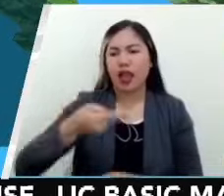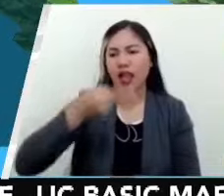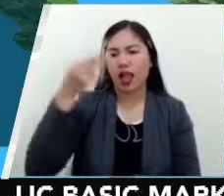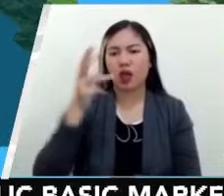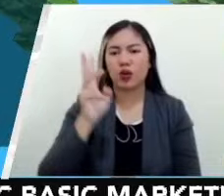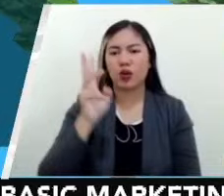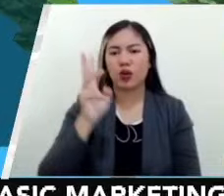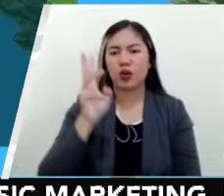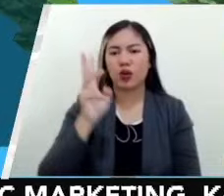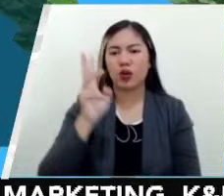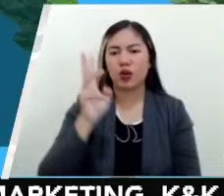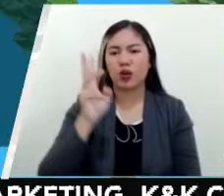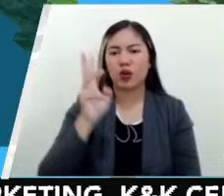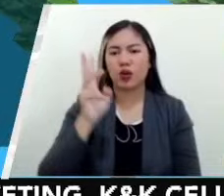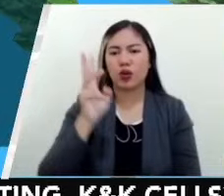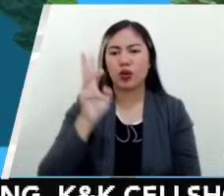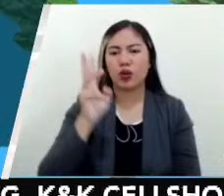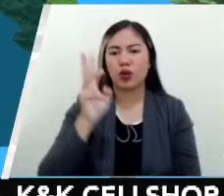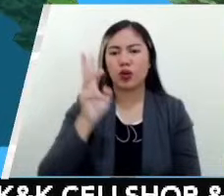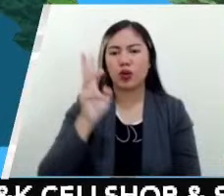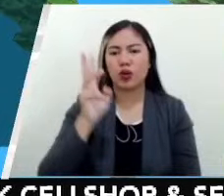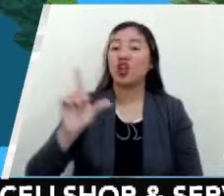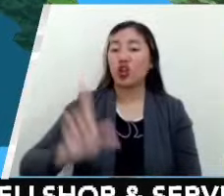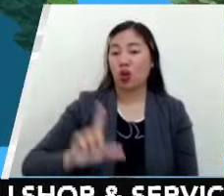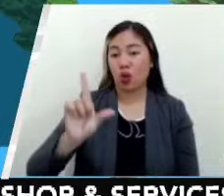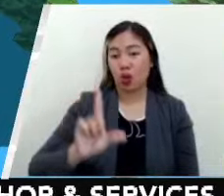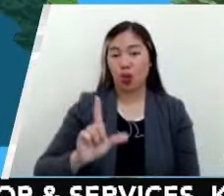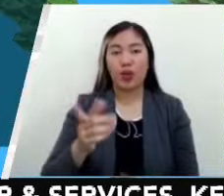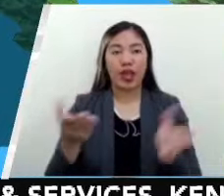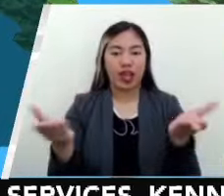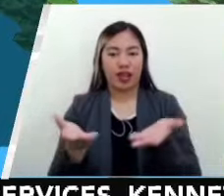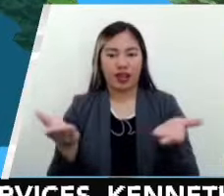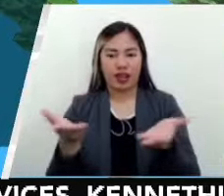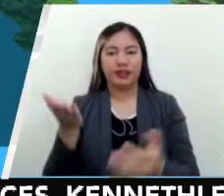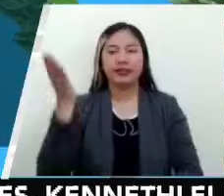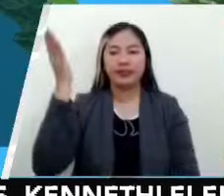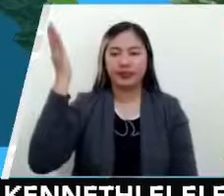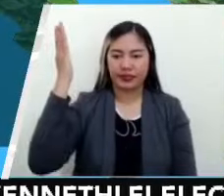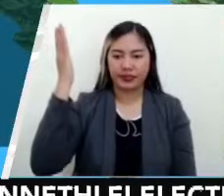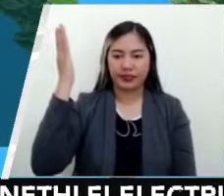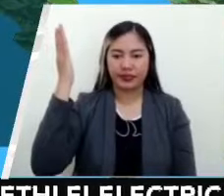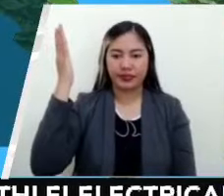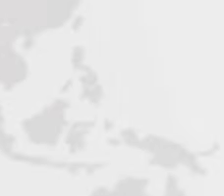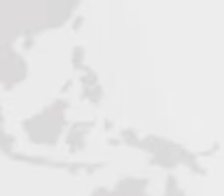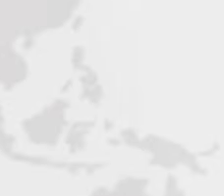habang mababa ang water level sa Angat, Ipo, Lamesa at Caliraya.